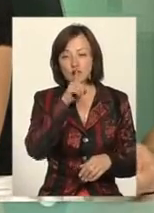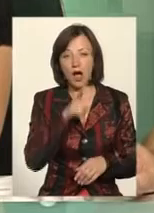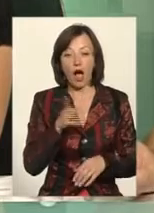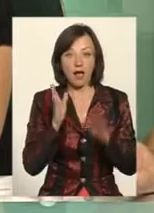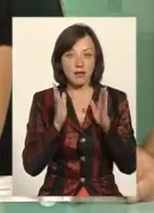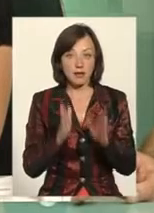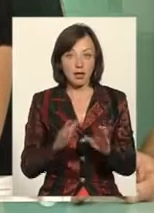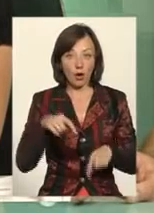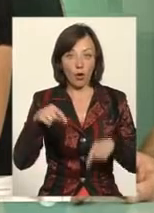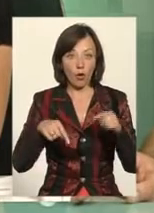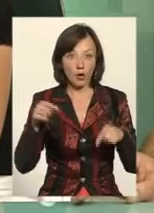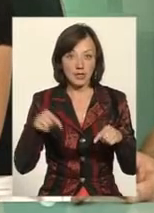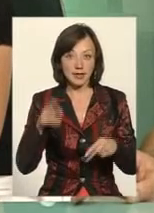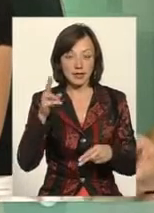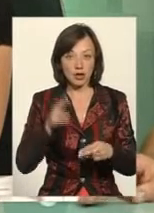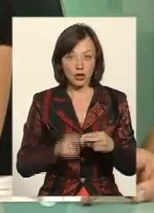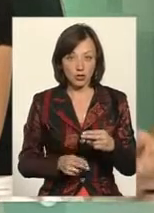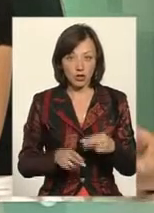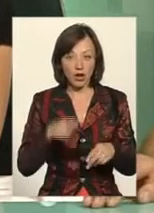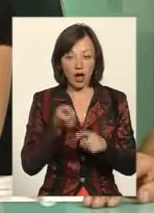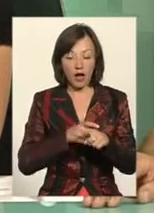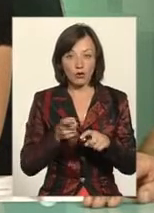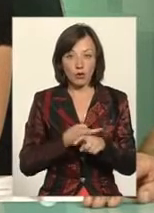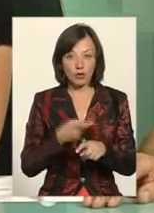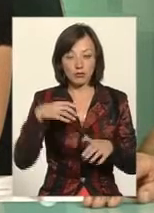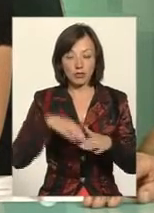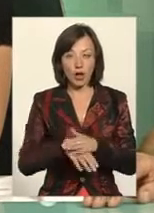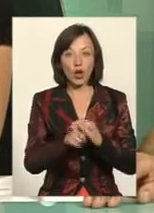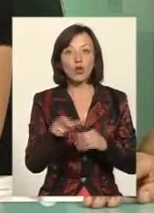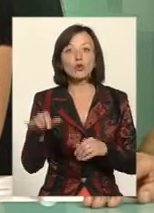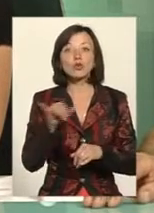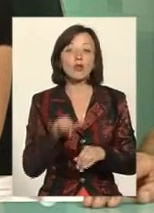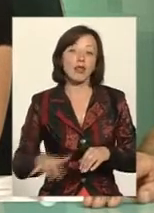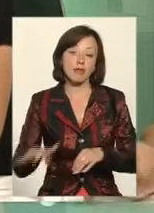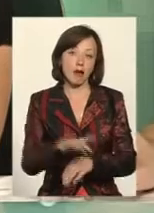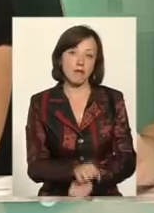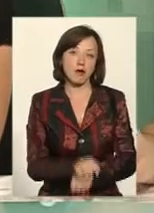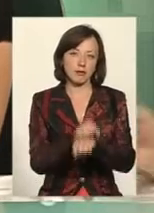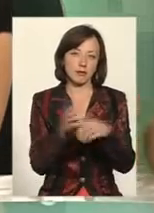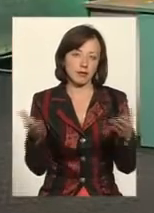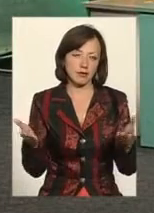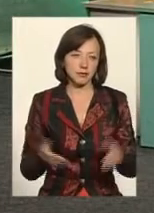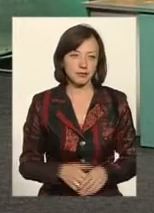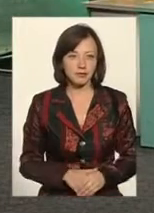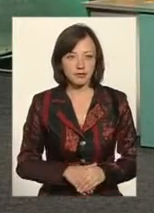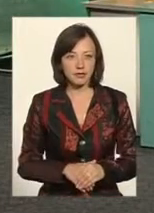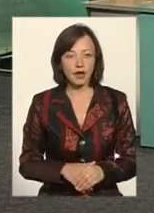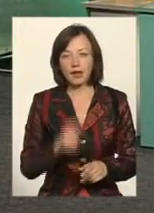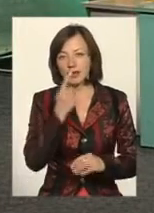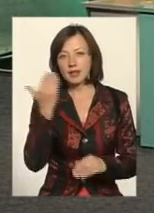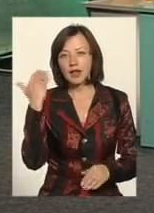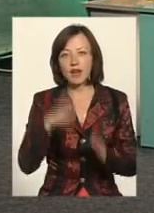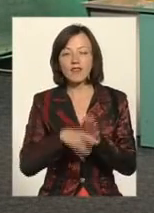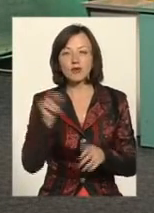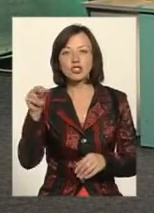як тільки осінь закінчується, картопля по рибах, люди куди виходять? На Майдан. У нас вже така тенденція. Ви дивіться, тобто анонсуєте, що